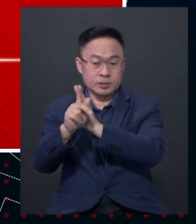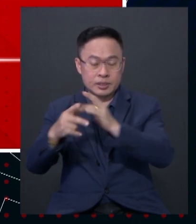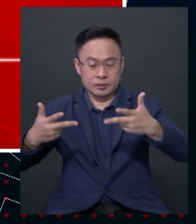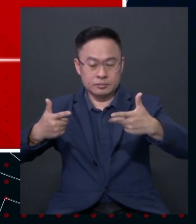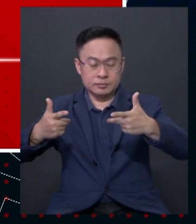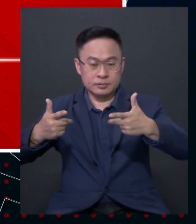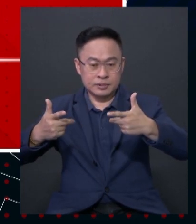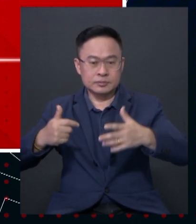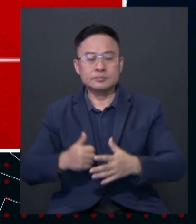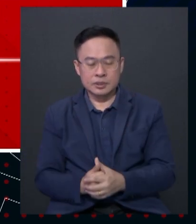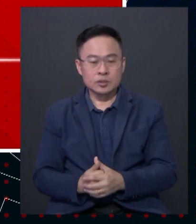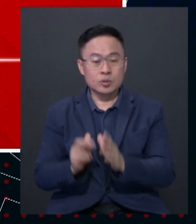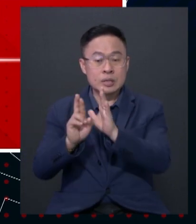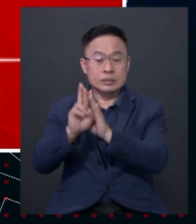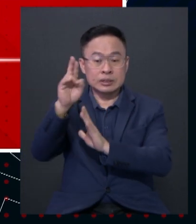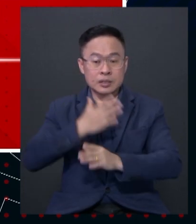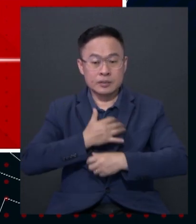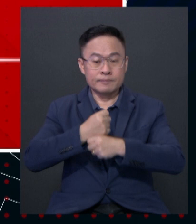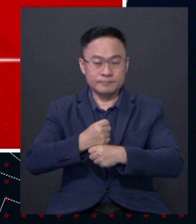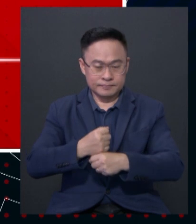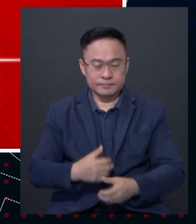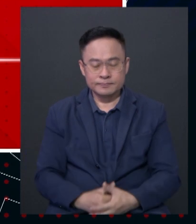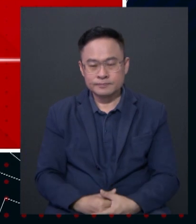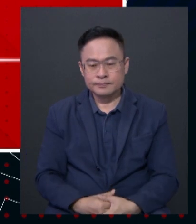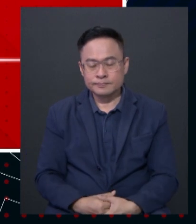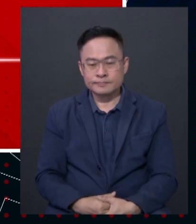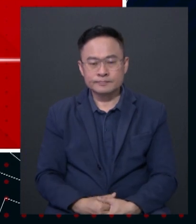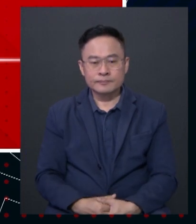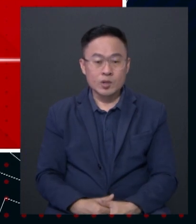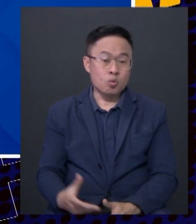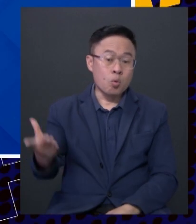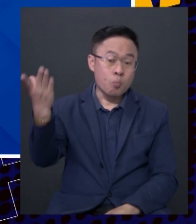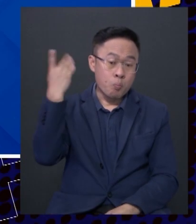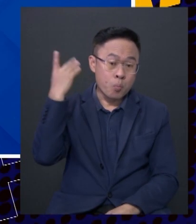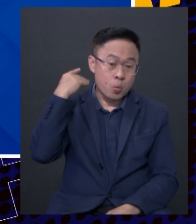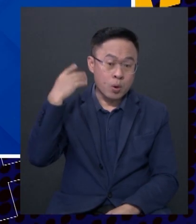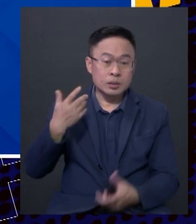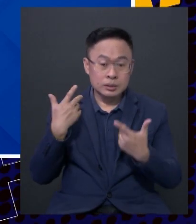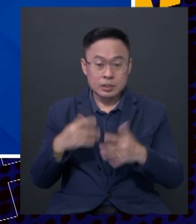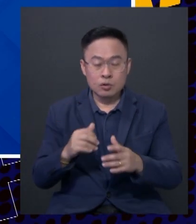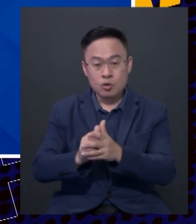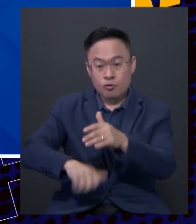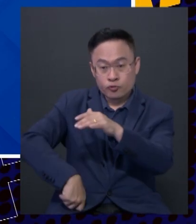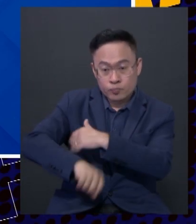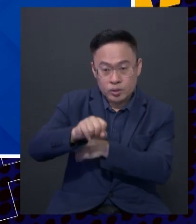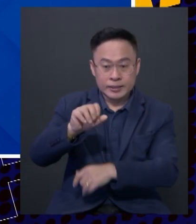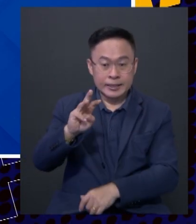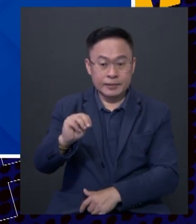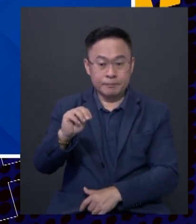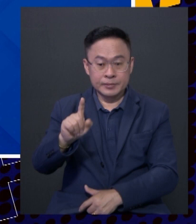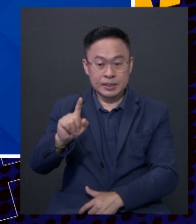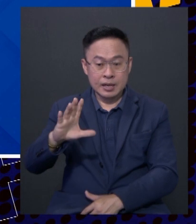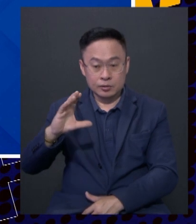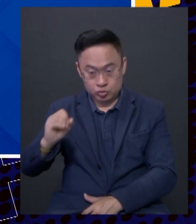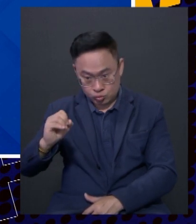อนแก่นยูไนเต็ดที่สนามลีโอเชียงรายสเตเดียมค่ะส่วนเมื่อวานนี้ไม่ได้มีแค่ Rivo Thai League ที่แข่งขันนะคะมี